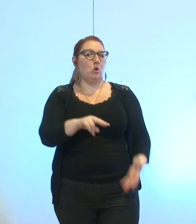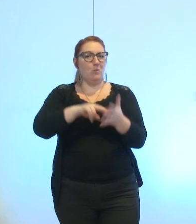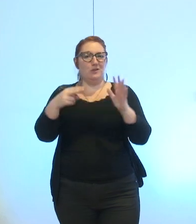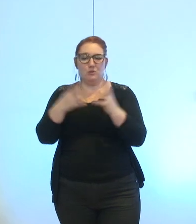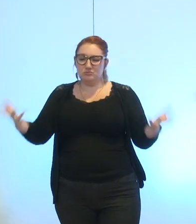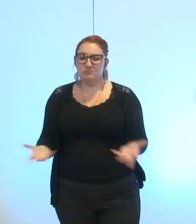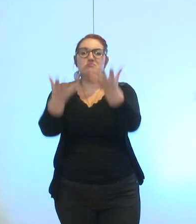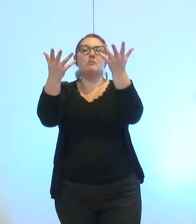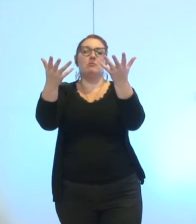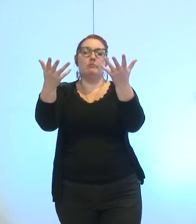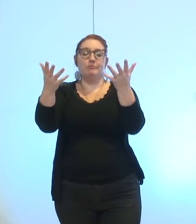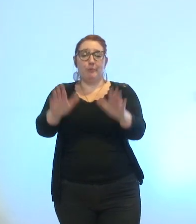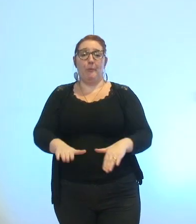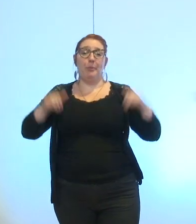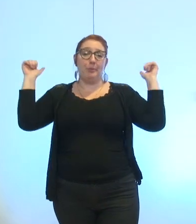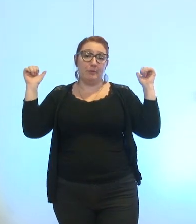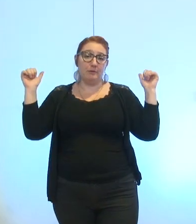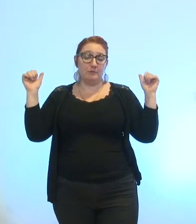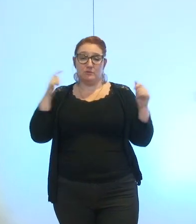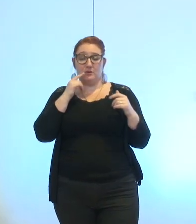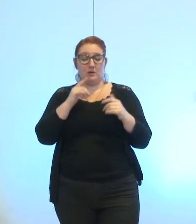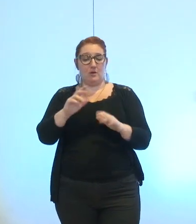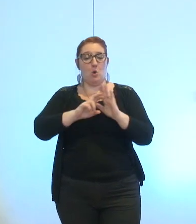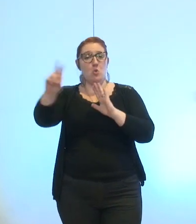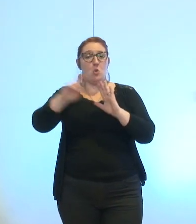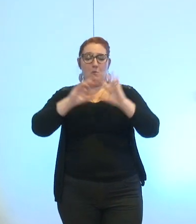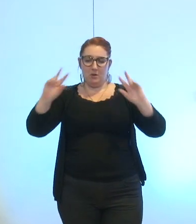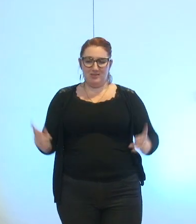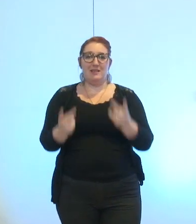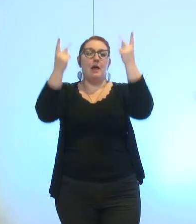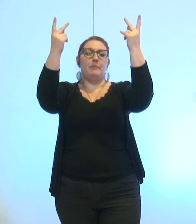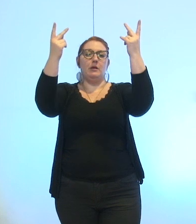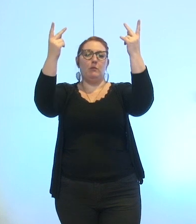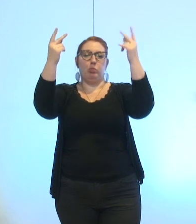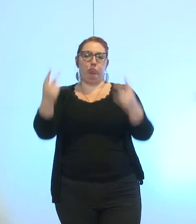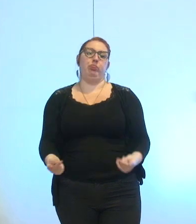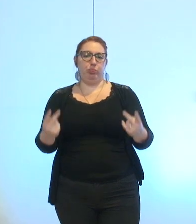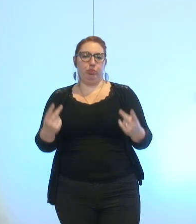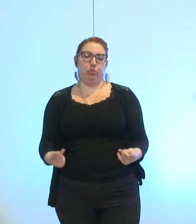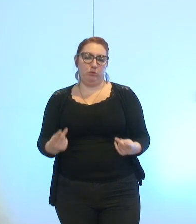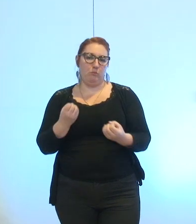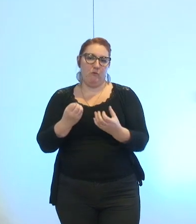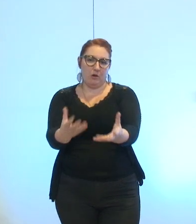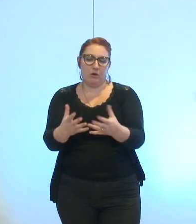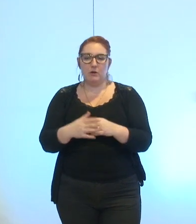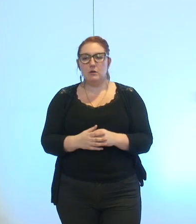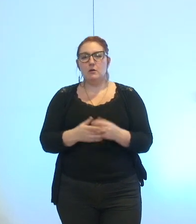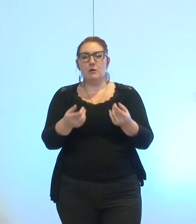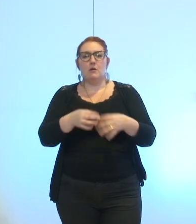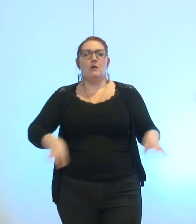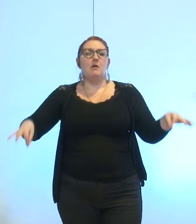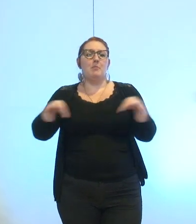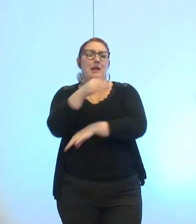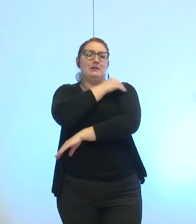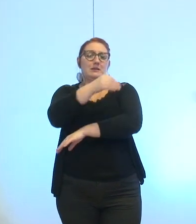même de la dynamique grenobloise que l'on met en péril quand on touche au Palais des Sports sans que on ait